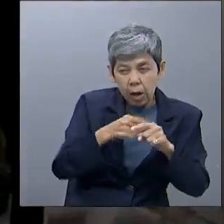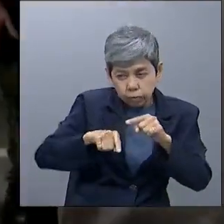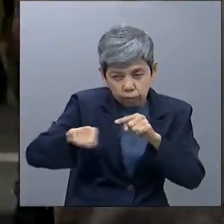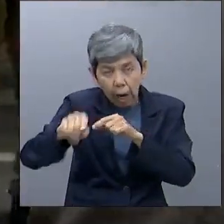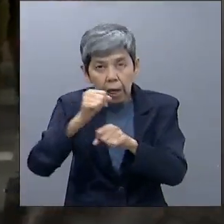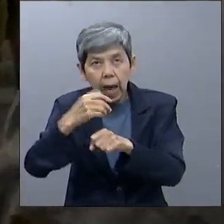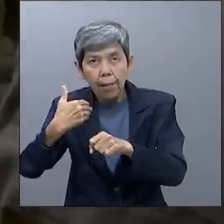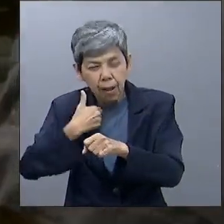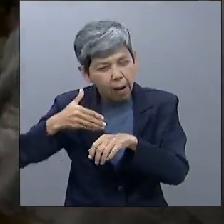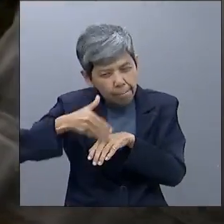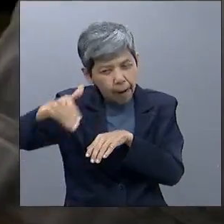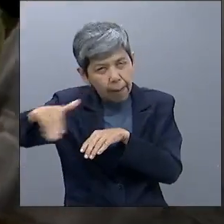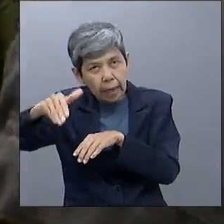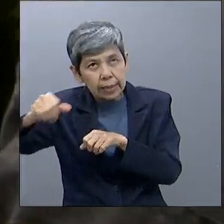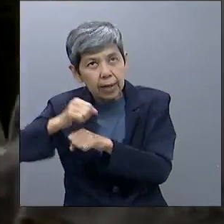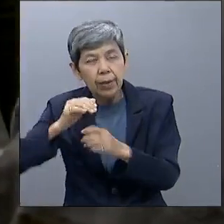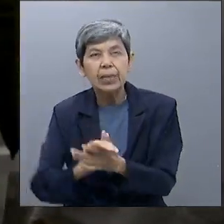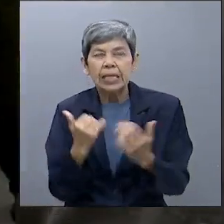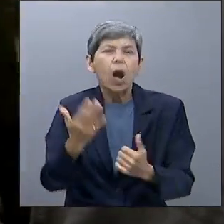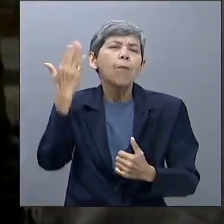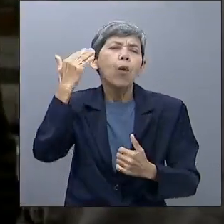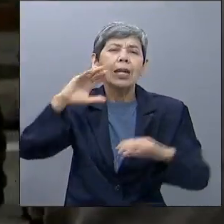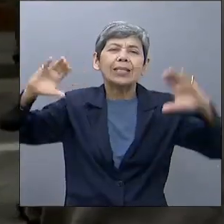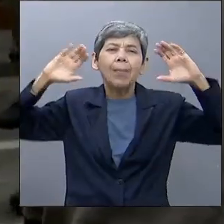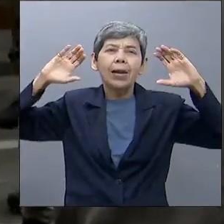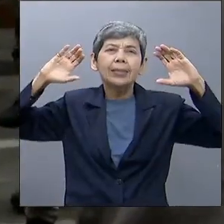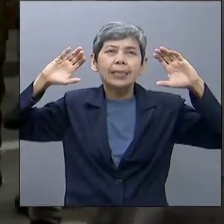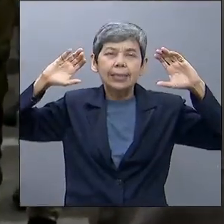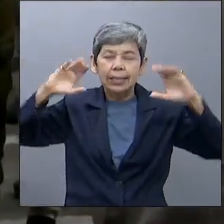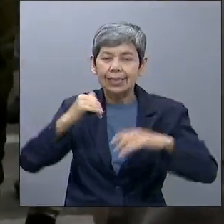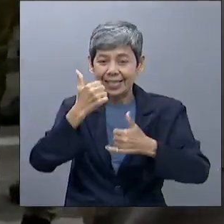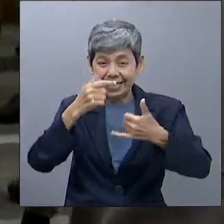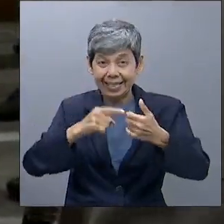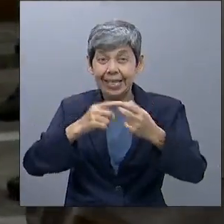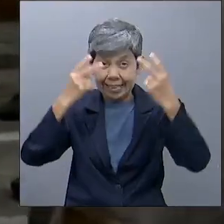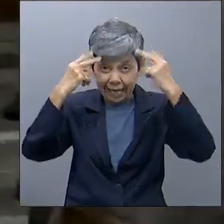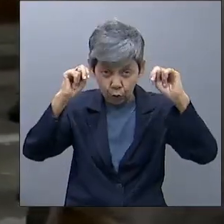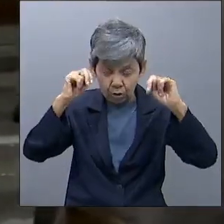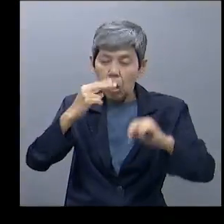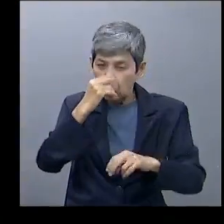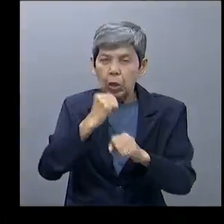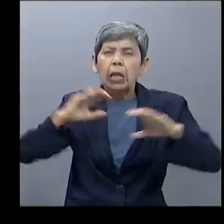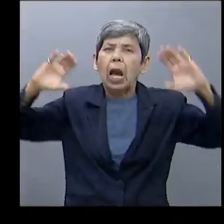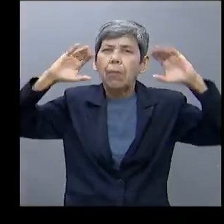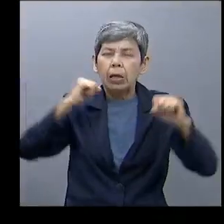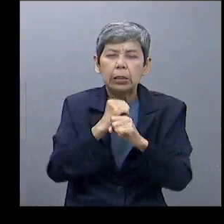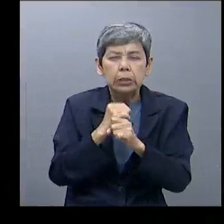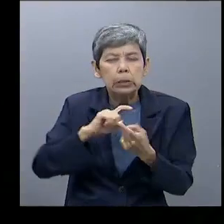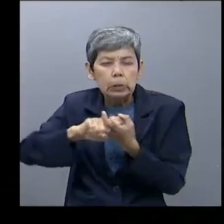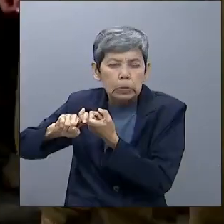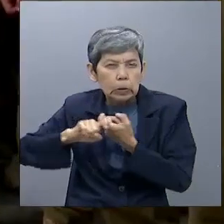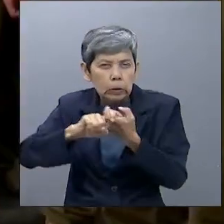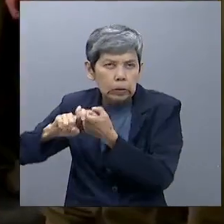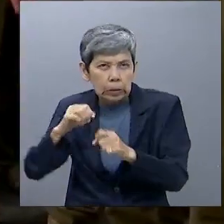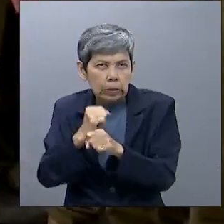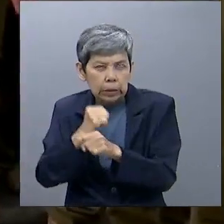กลางออกไปไกลขึ้นเรื่อยๆจากเดิมรัฐบาลชุดปัจจุบันภายใต้การนำของเนทันยาฮูก็ได้ชื่อว่าเป็นรัฐบาลที่เอียงขวามากที่สุด